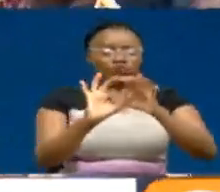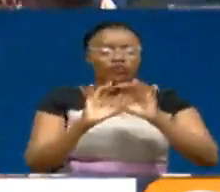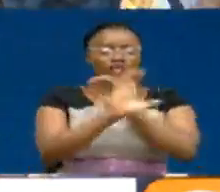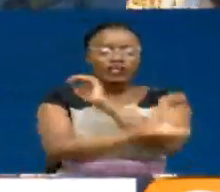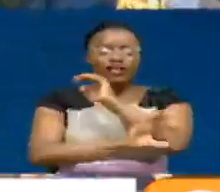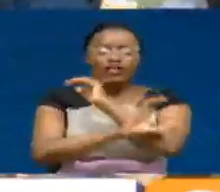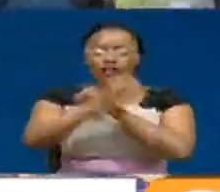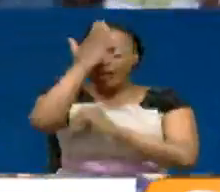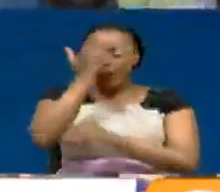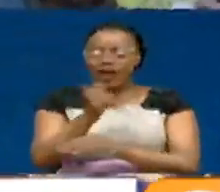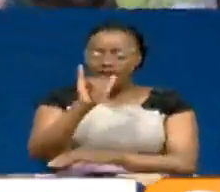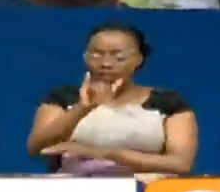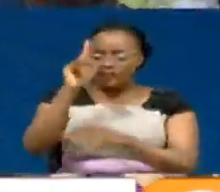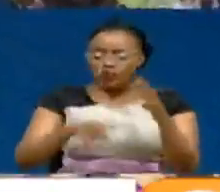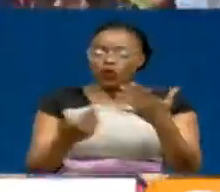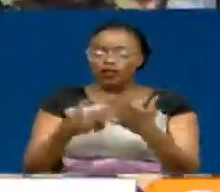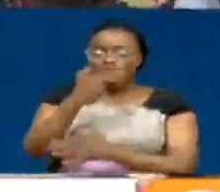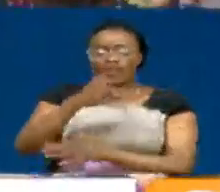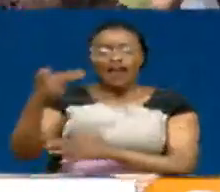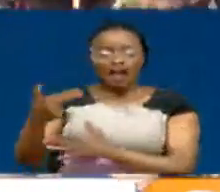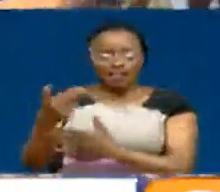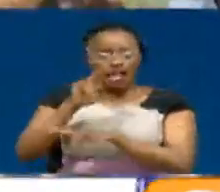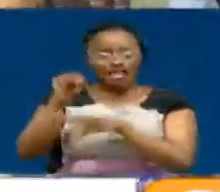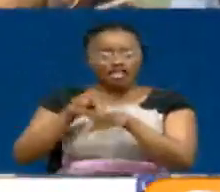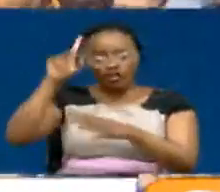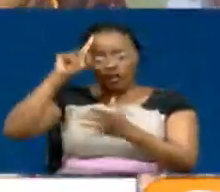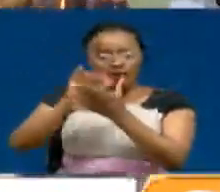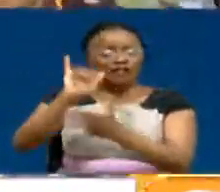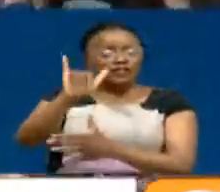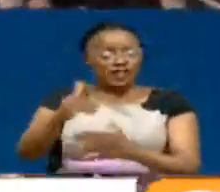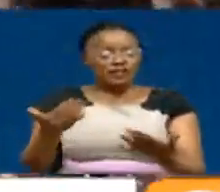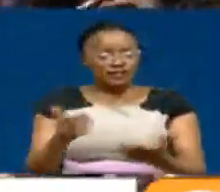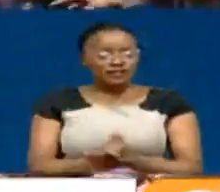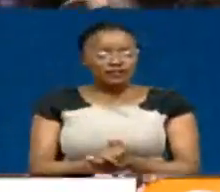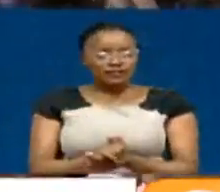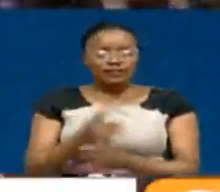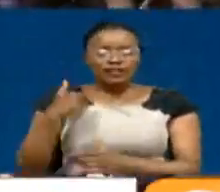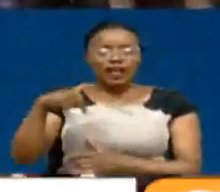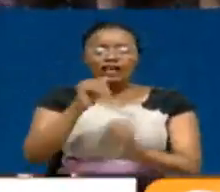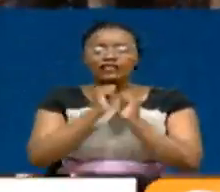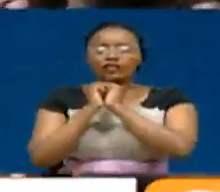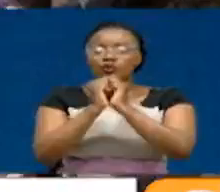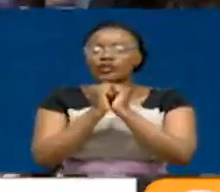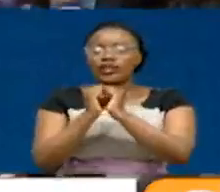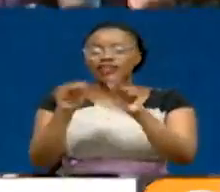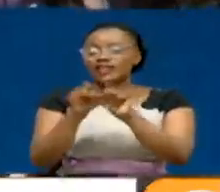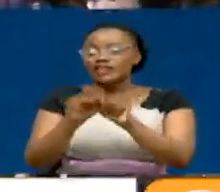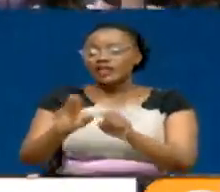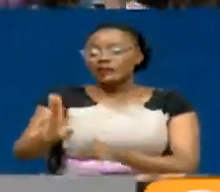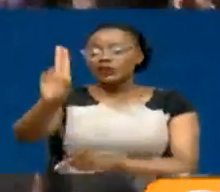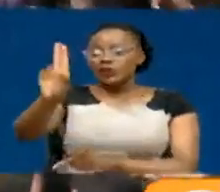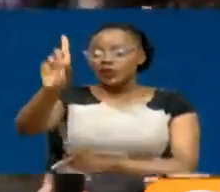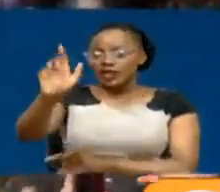country, because that is what the Hustler Nation believes in. That we are together as